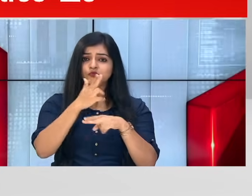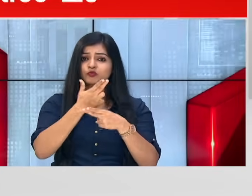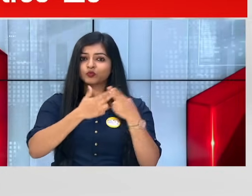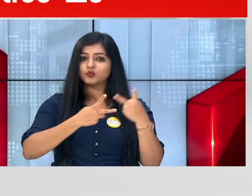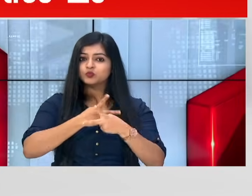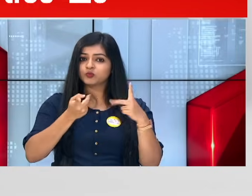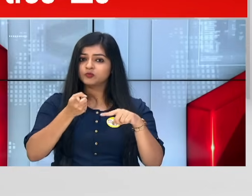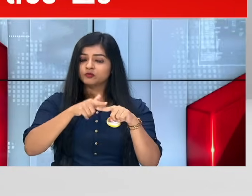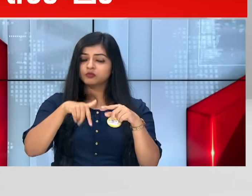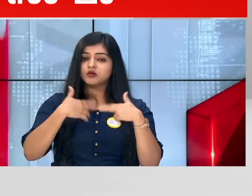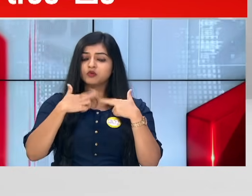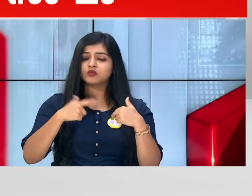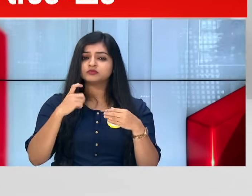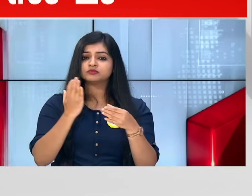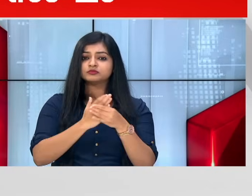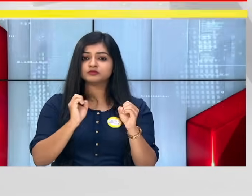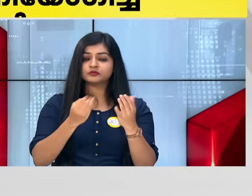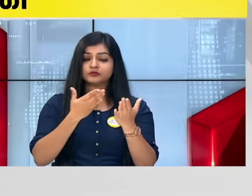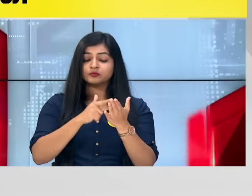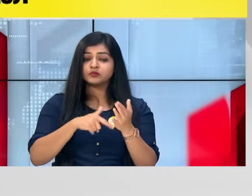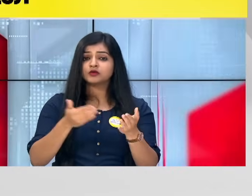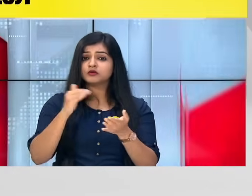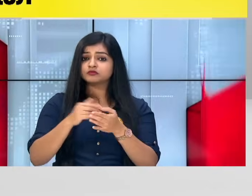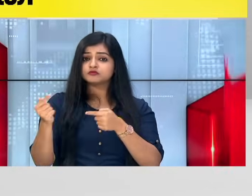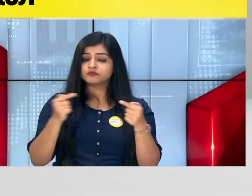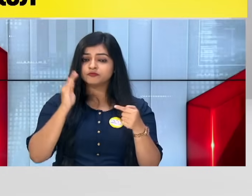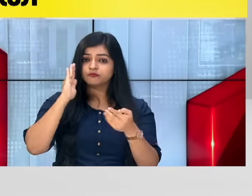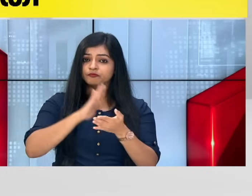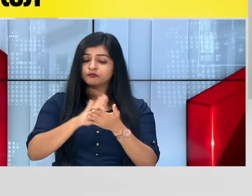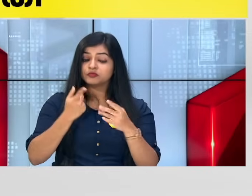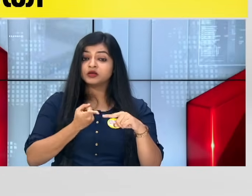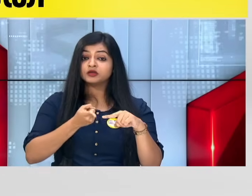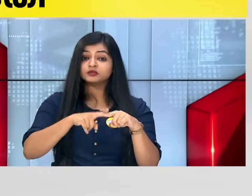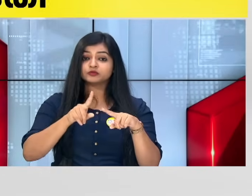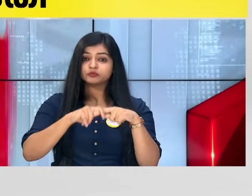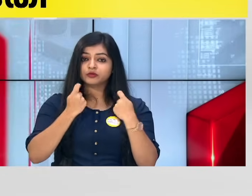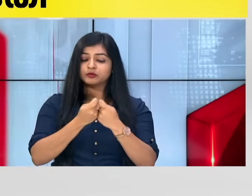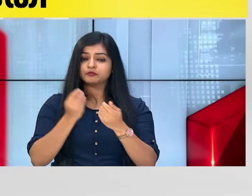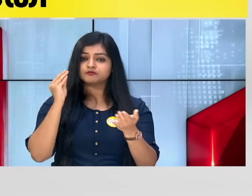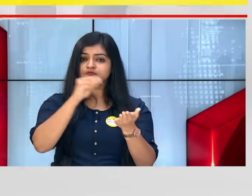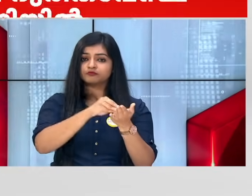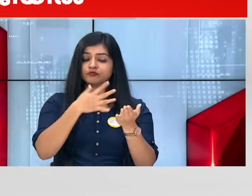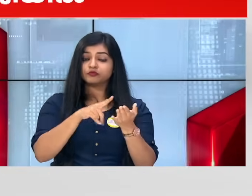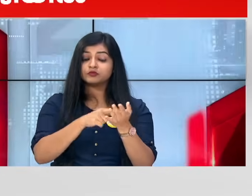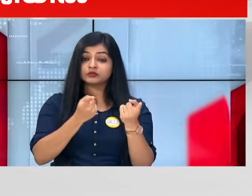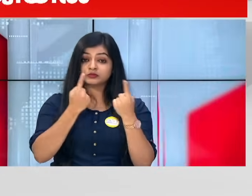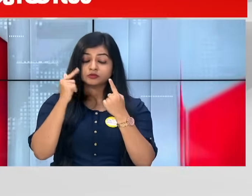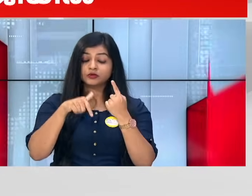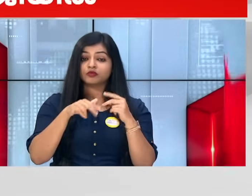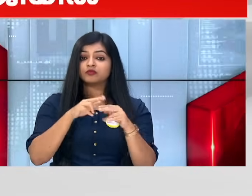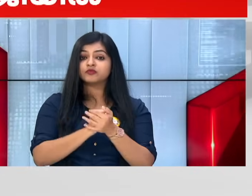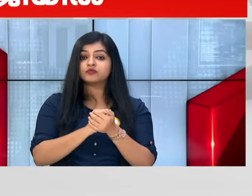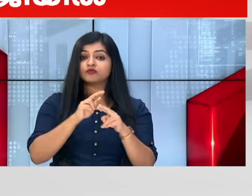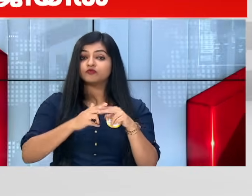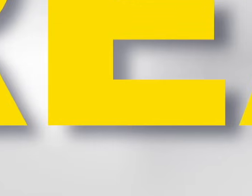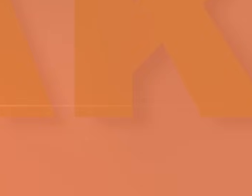ഇതിൽ തുടർച്ചയായ വാദം കേട്ടതിനൊടുവിലാണ് ഇപ്പോൾ വിദഗ്ധ സംഘത്തെ നിയോഗിച്ചിരിക്കുന്നത്. പരിശോധന മുൻകൂട്ടി വനം വകുപ്പ്, ദേവസ്വം മാനേജിംഗ്